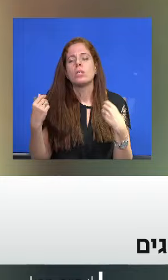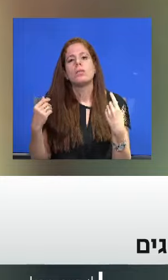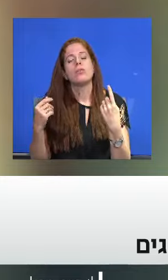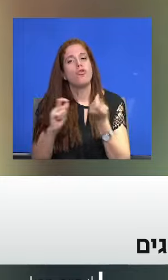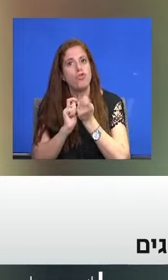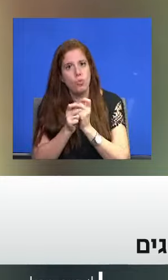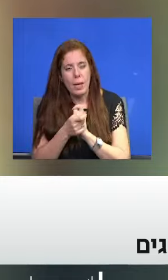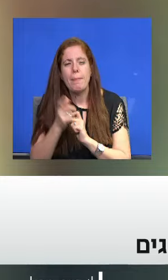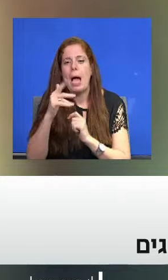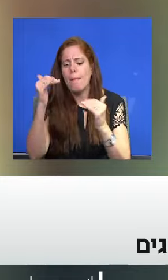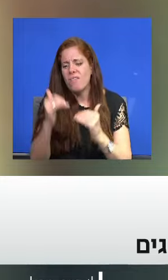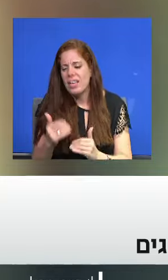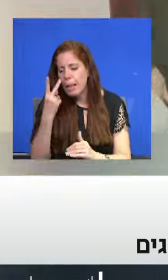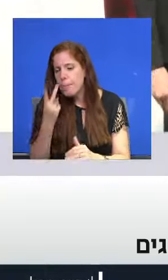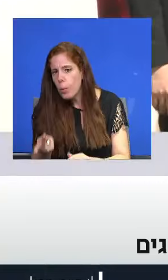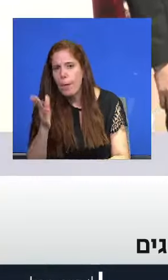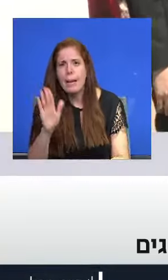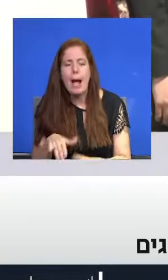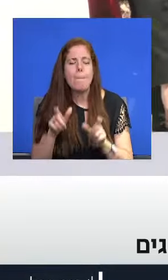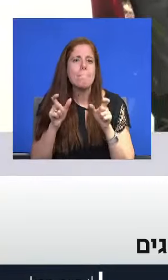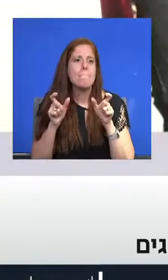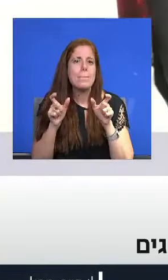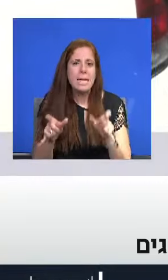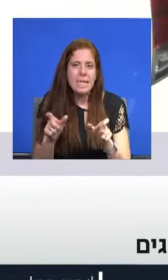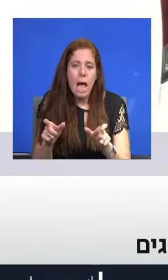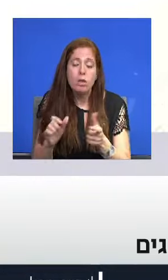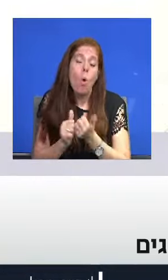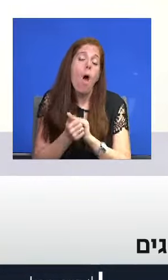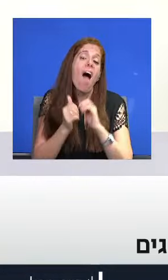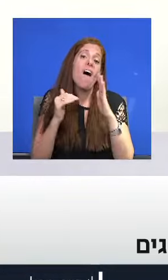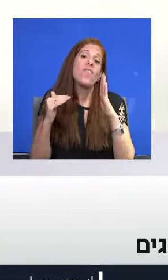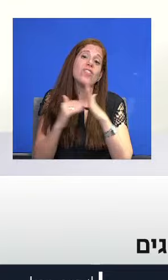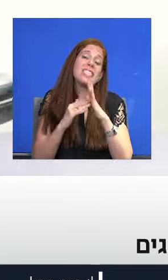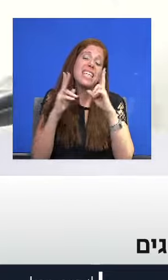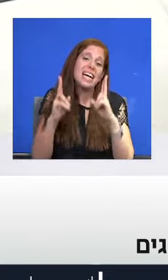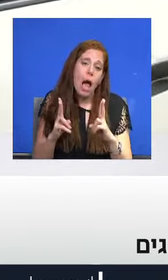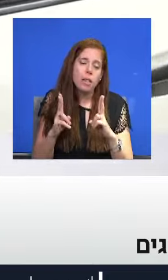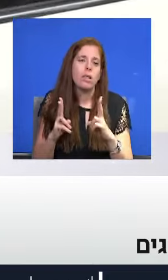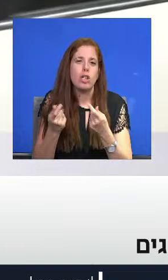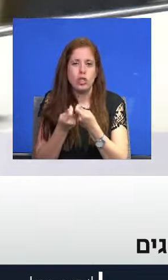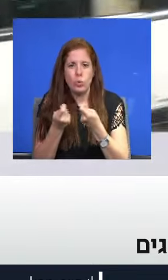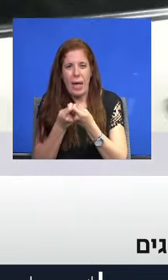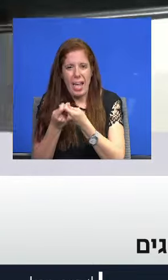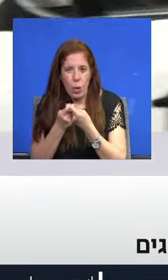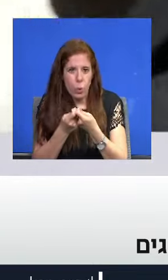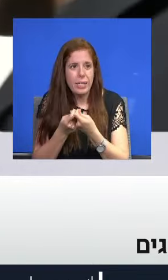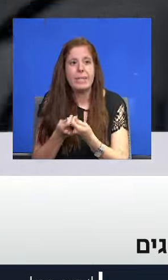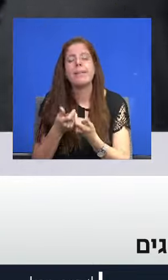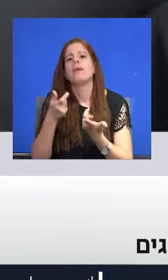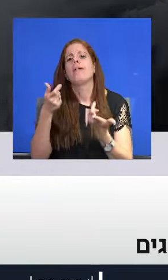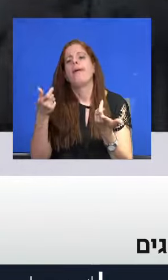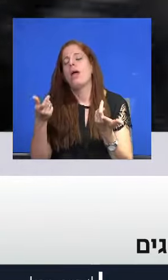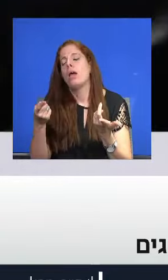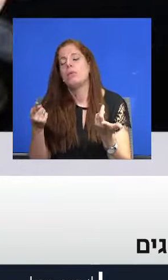גם הפחתת הביקורים, גם מניעת או הפסקת השיוך הארגוני, ערוצים טלוויזיונים וכולי.